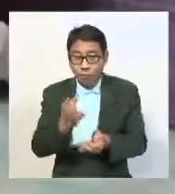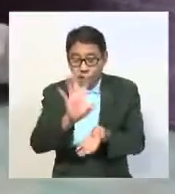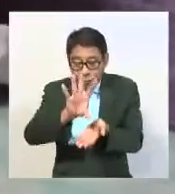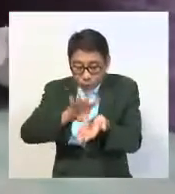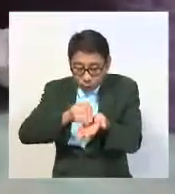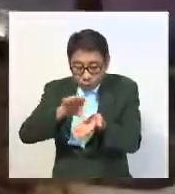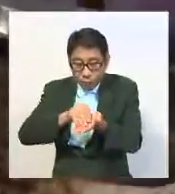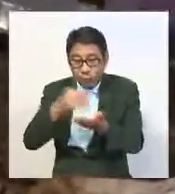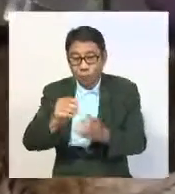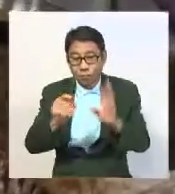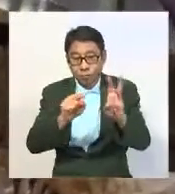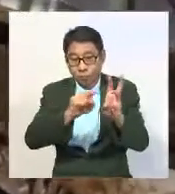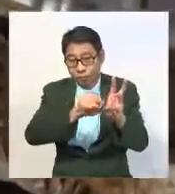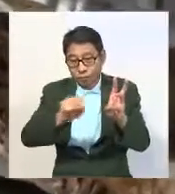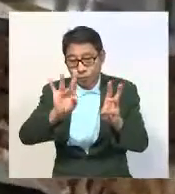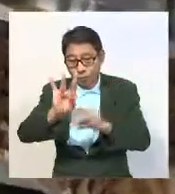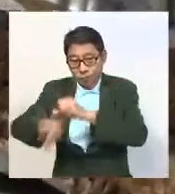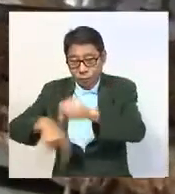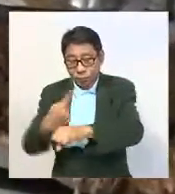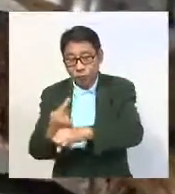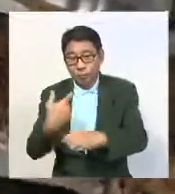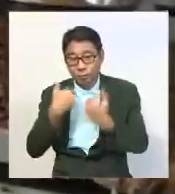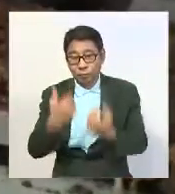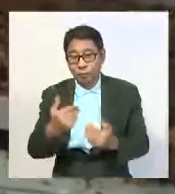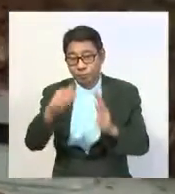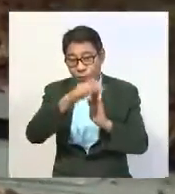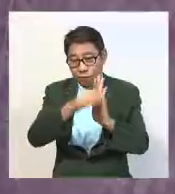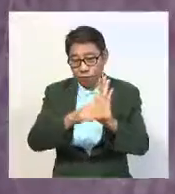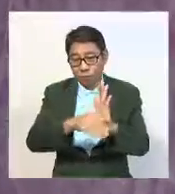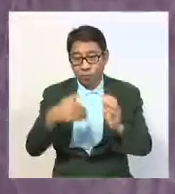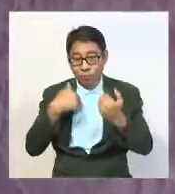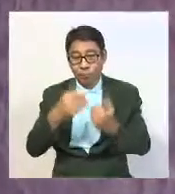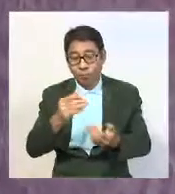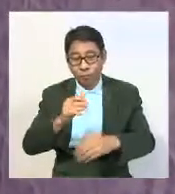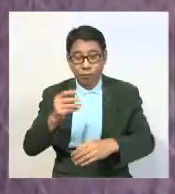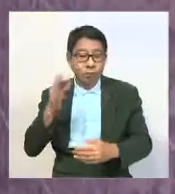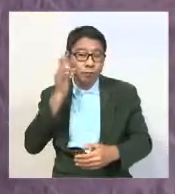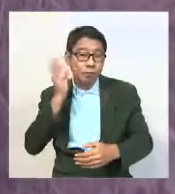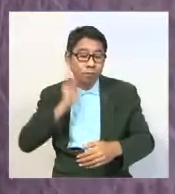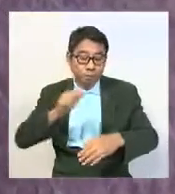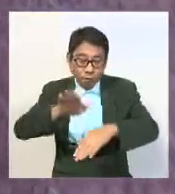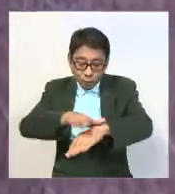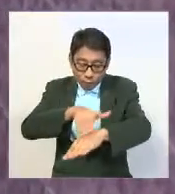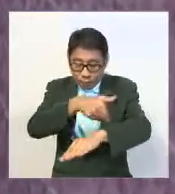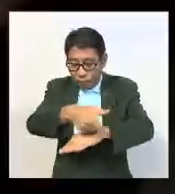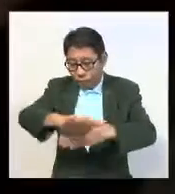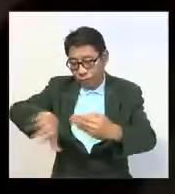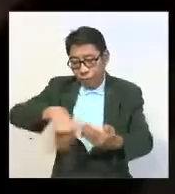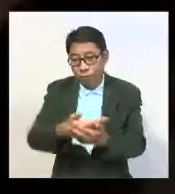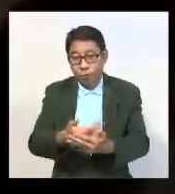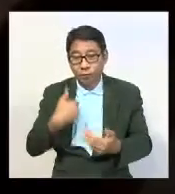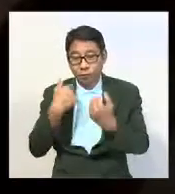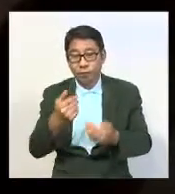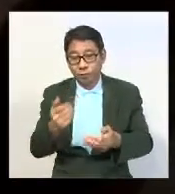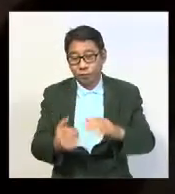าสู่เนื้อในระยะ 6-8 ชั่วโมงแล้วจะเข้าสู่ขั้นตอนการจัดรูปทรงและทาน้ำผึ้งผสมด้วยน้ำเปล่าจนทั่วทั้งตัวและ